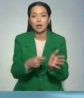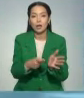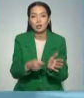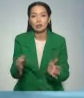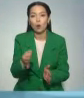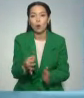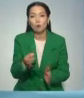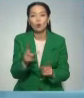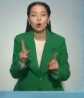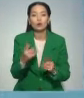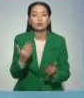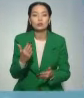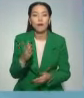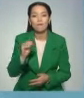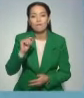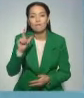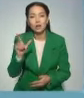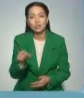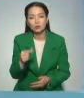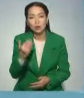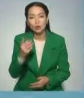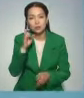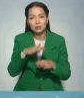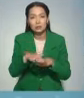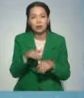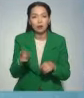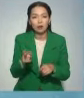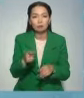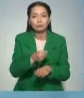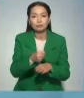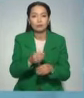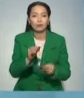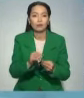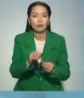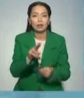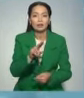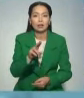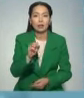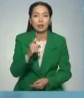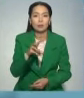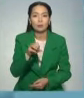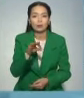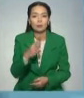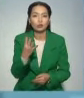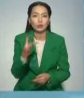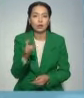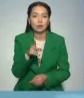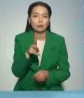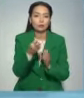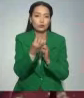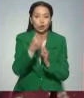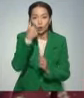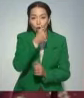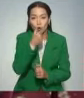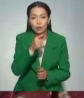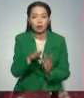Карагандинской области что касается Востока страны там на пост главы региона переназначен Даниэл Ахметов четвертый раз 2014 года